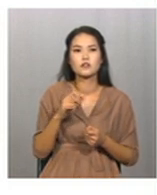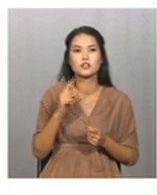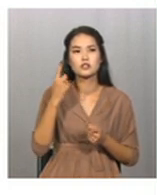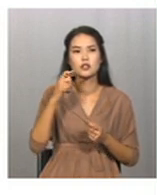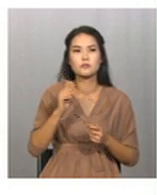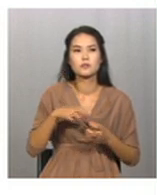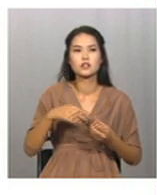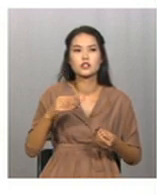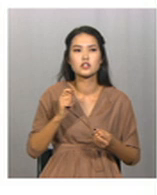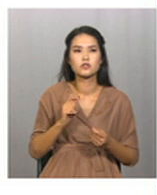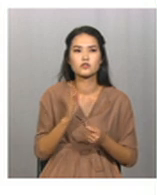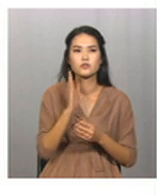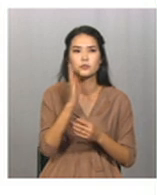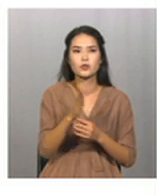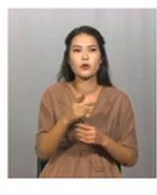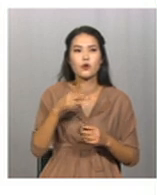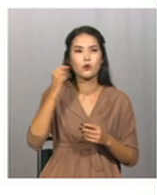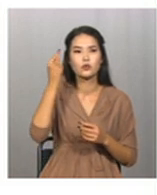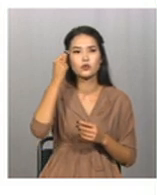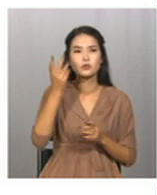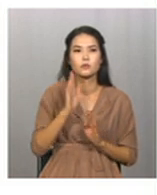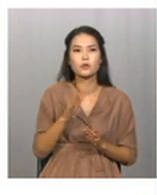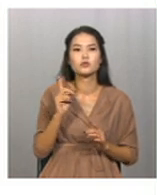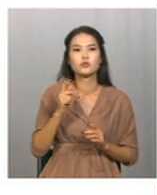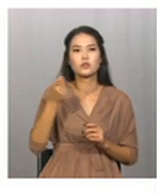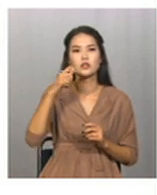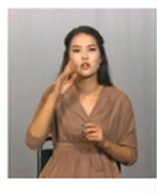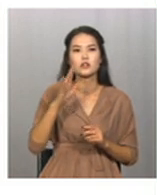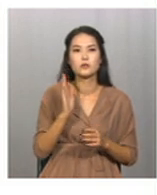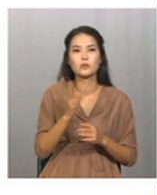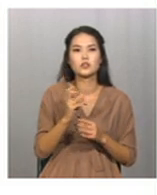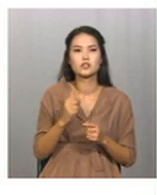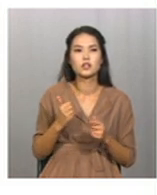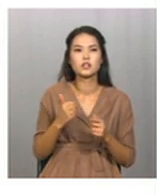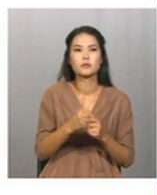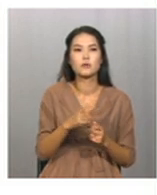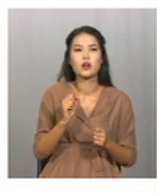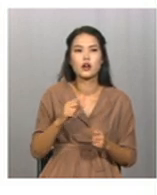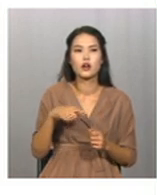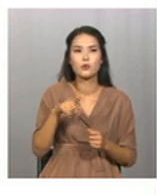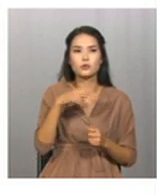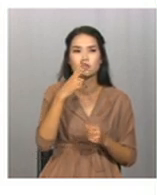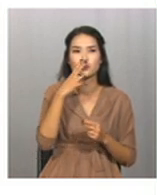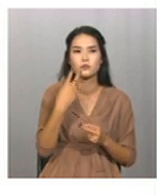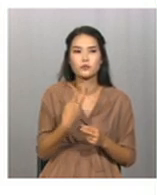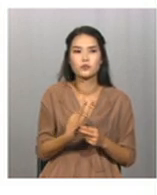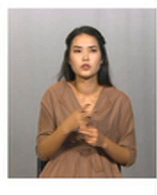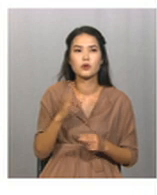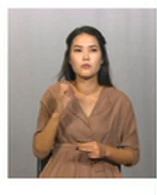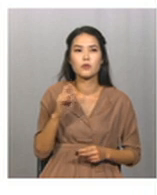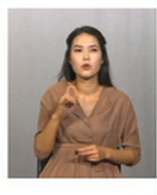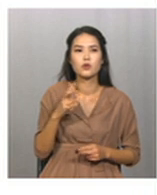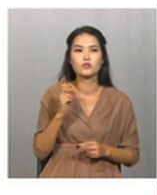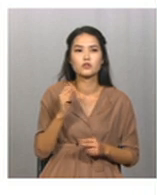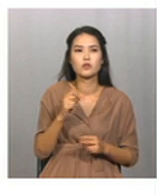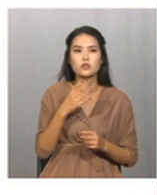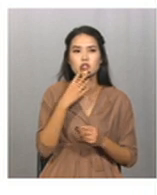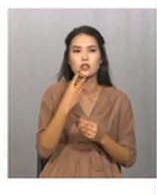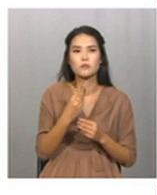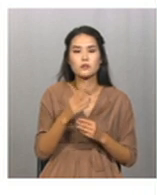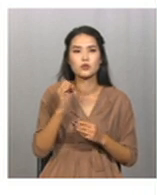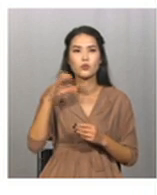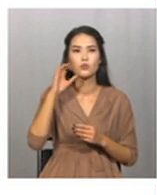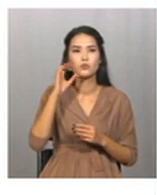знамени и ринувшись вперед, он не думал, что солдаты пойдут за ним, а они, увидев Балконского со